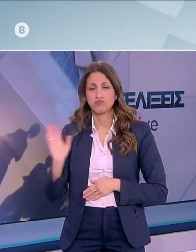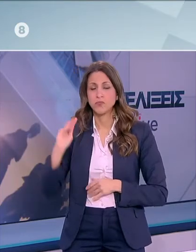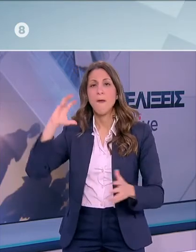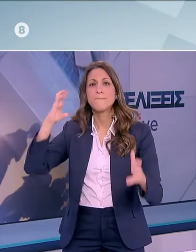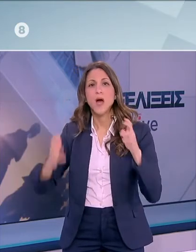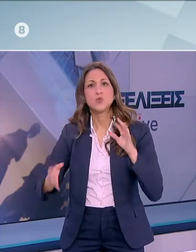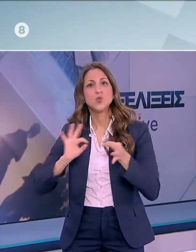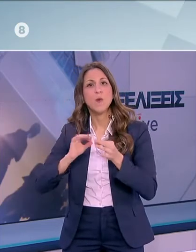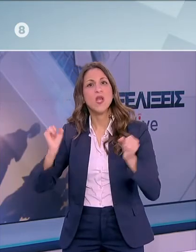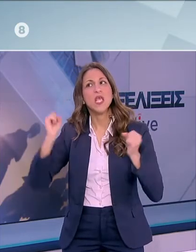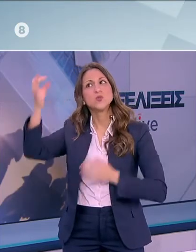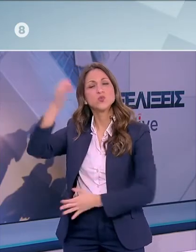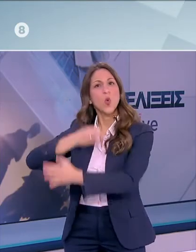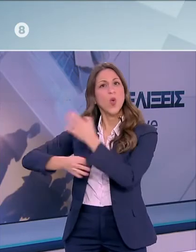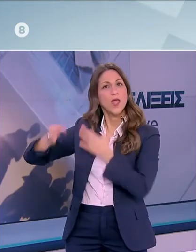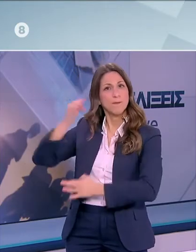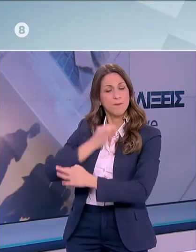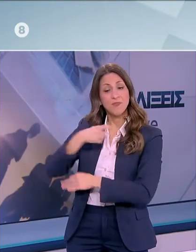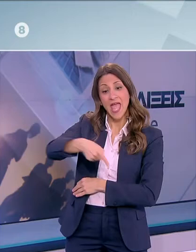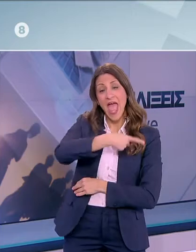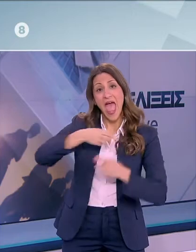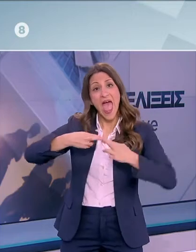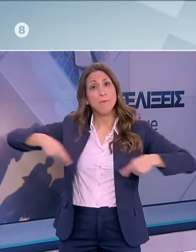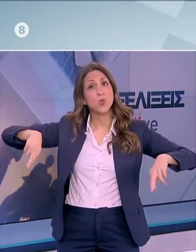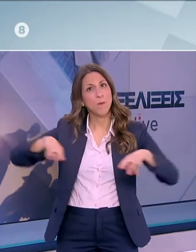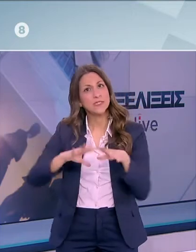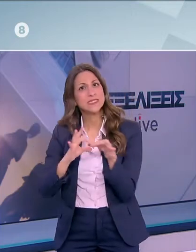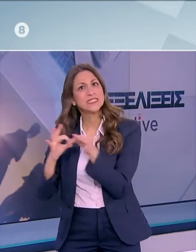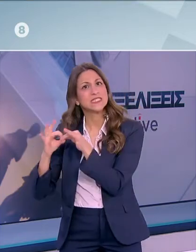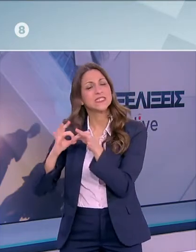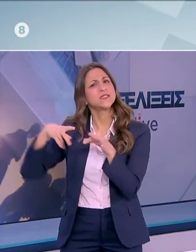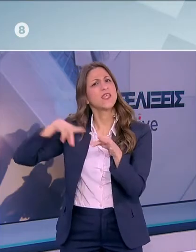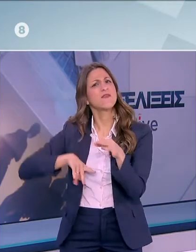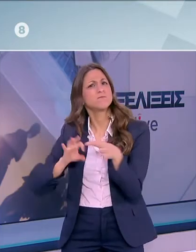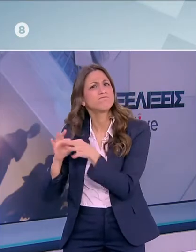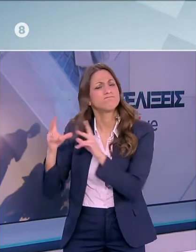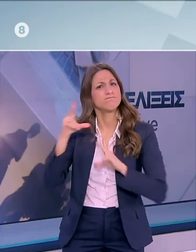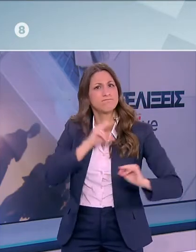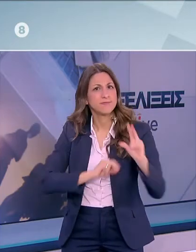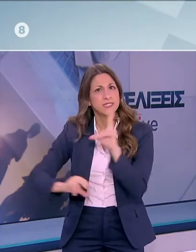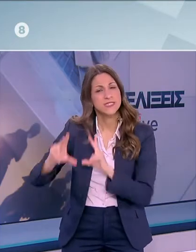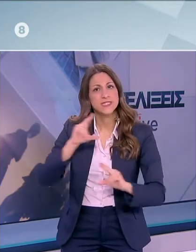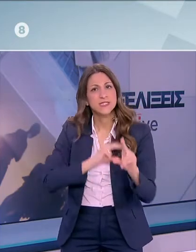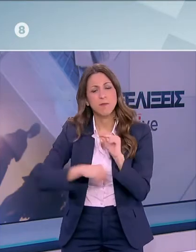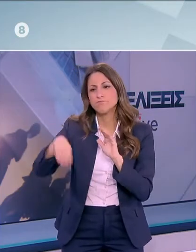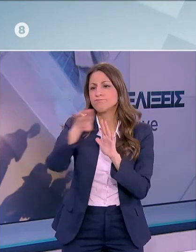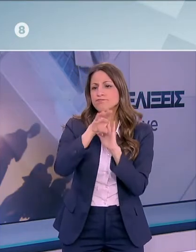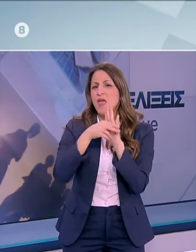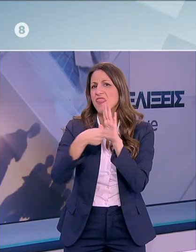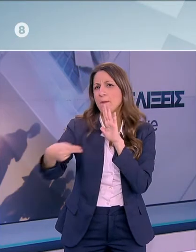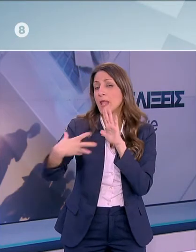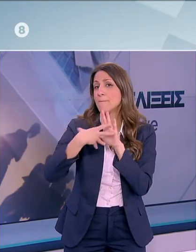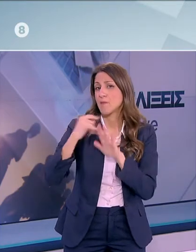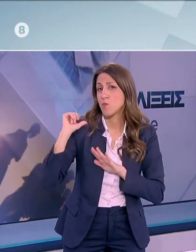Υγείας. Η Επιτροπή μας θα συζητήσει για αυτά σε συνεργασία με την ηγεσία. Μας ενδιαφέρουν βασικές παράμετροι, όπως το